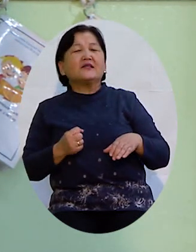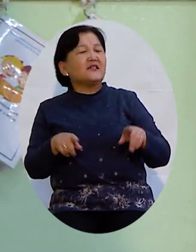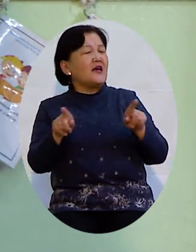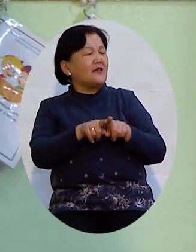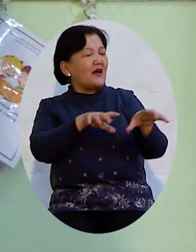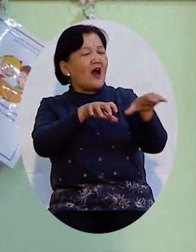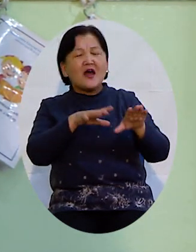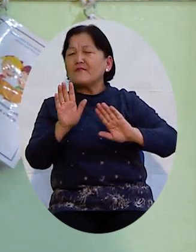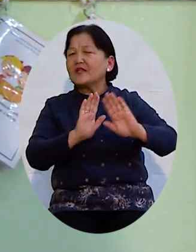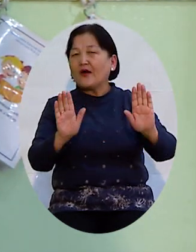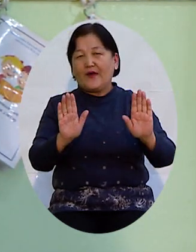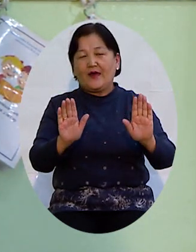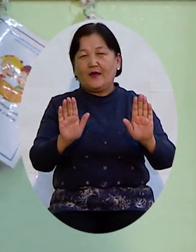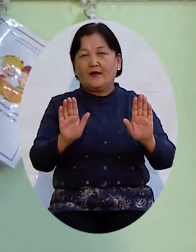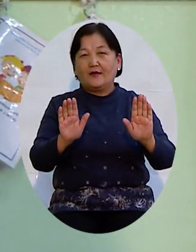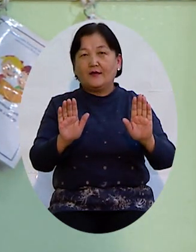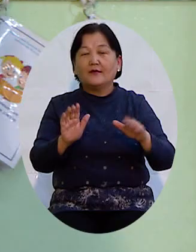харамсангүй.